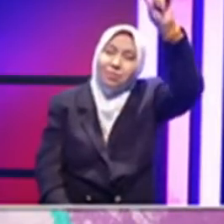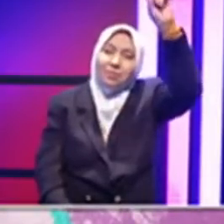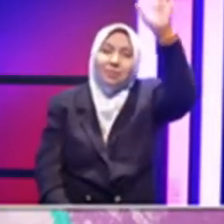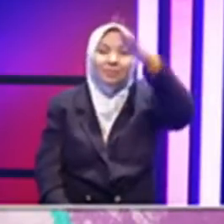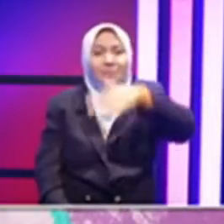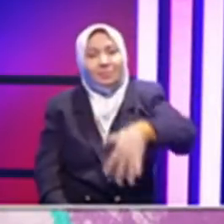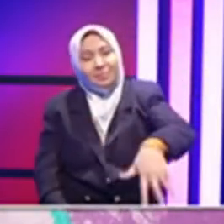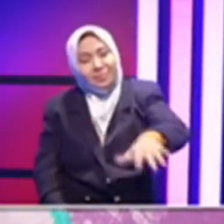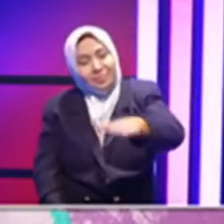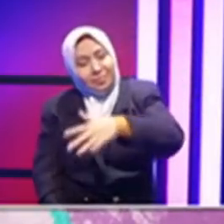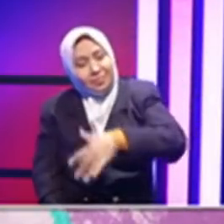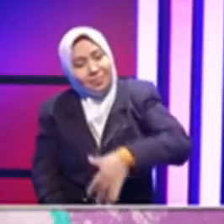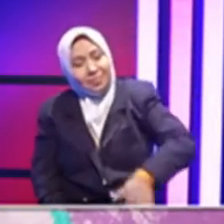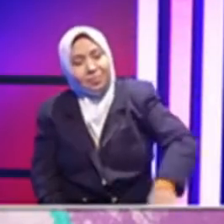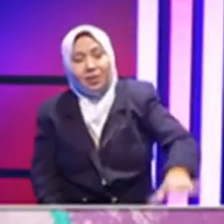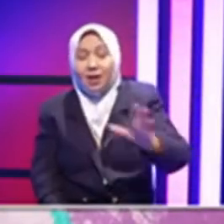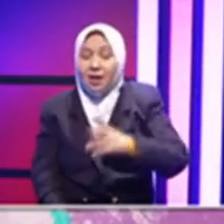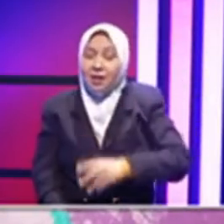Bismillahirrahmanirrahim.